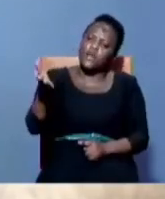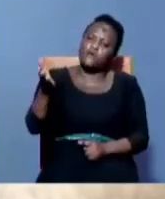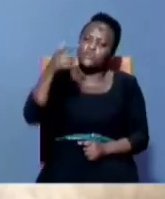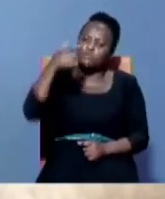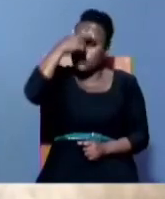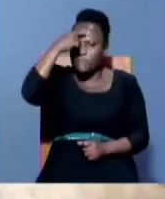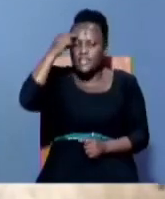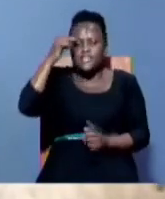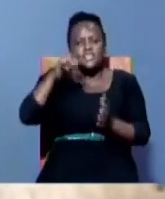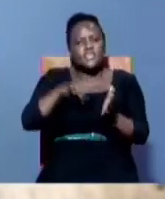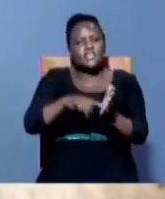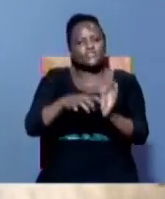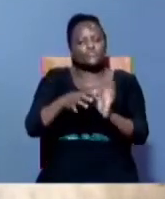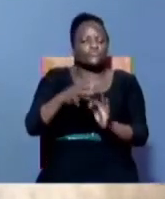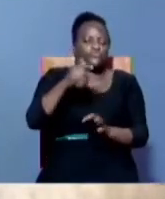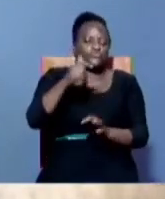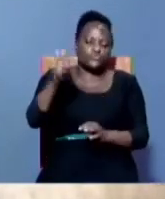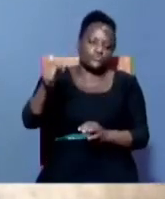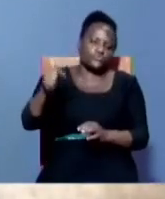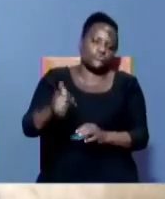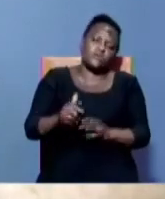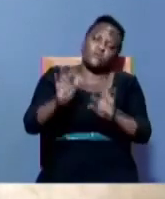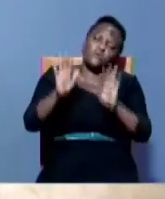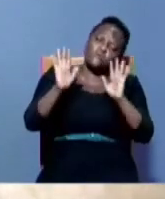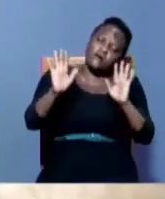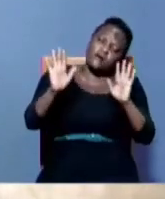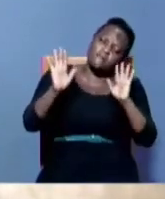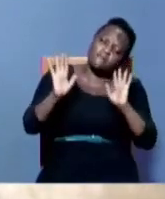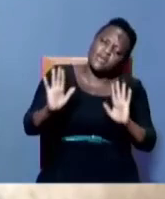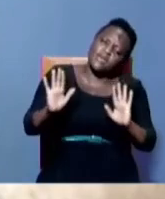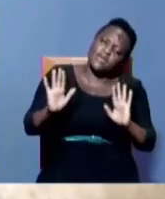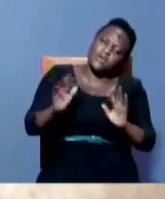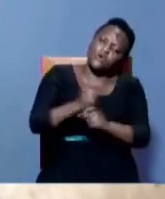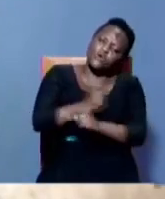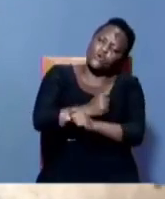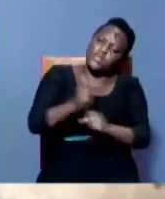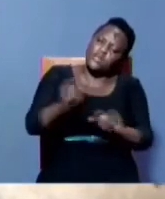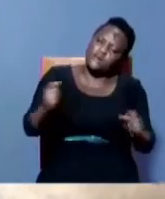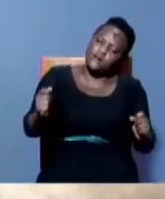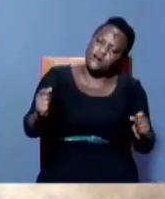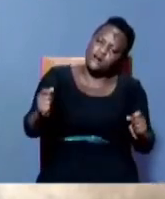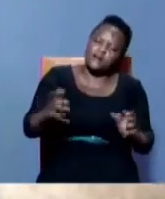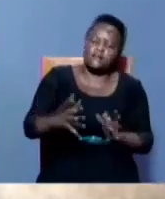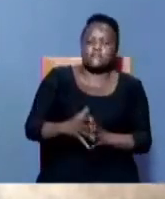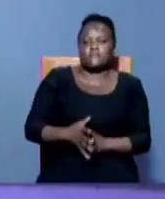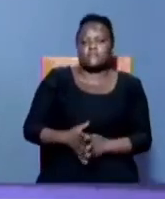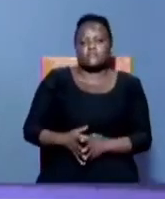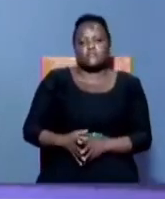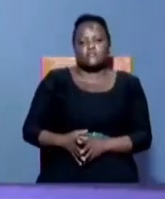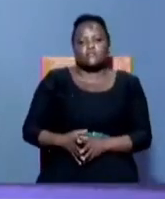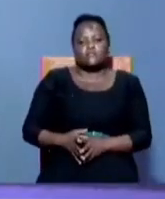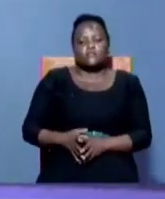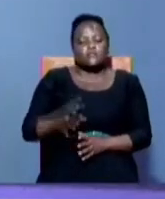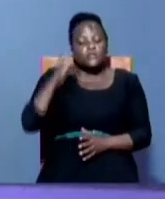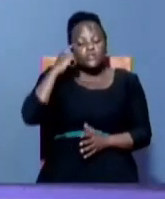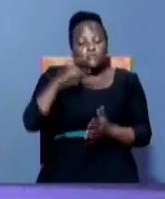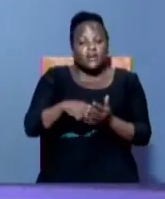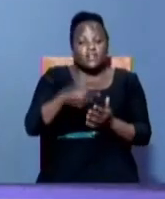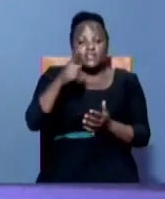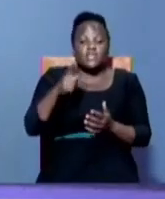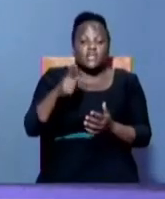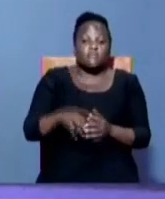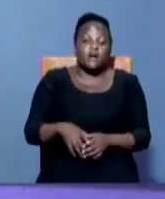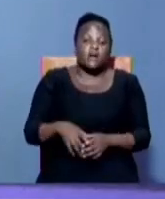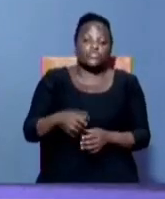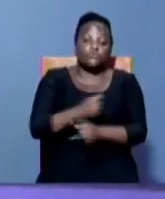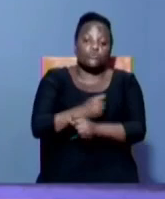mahakama ya kimbingu wameokolewa. Ndio maana tunasema tumeokolewa kwa neema,